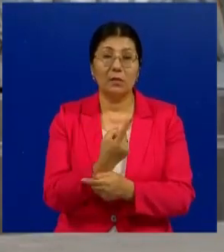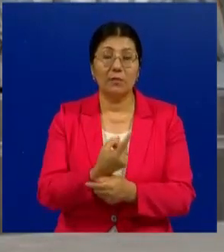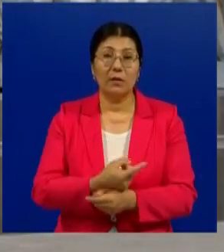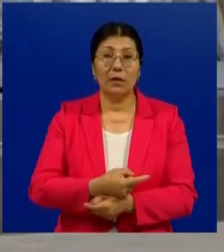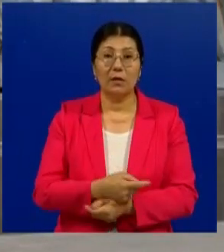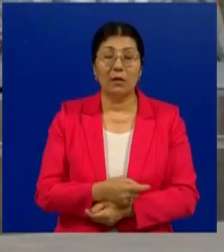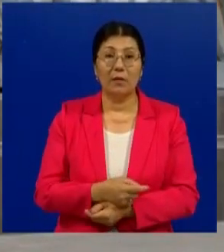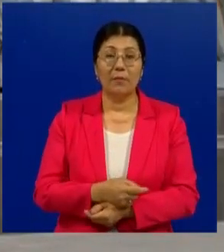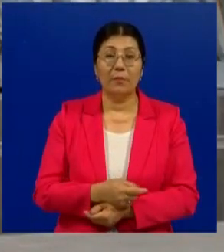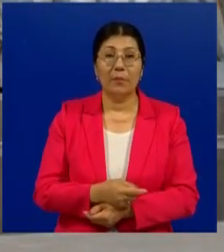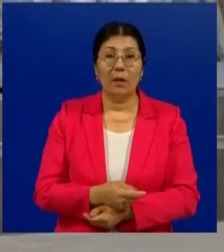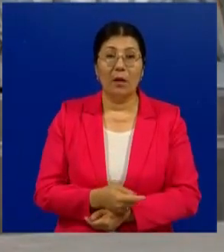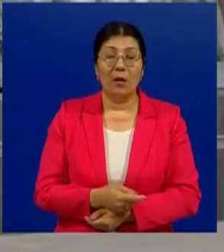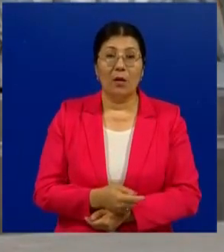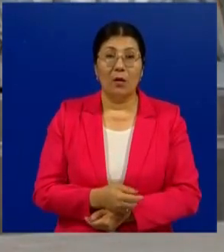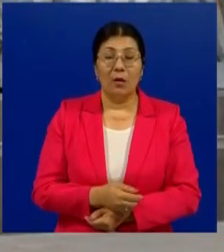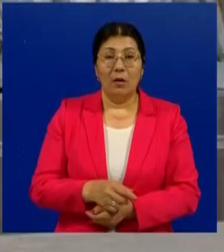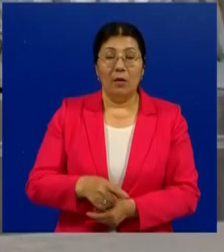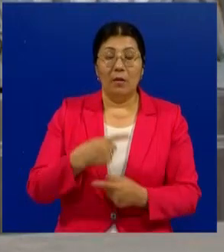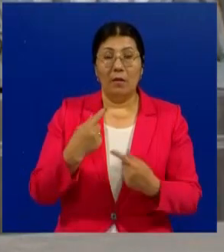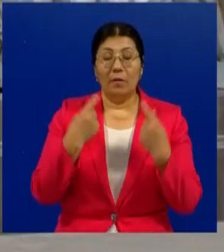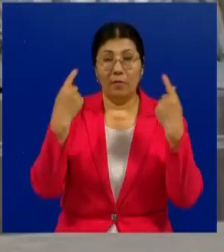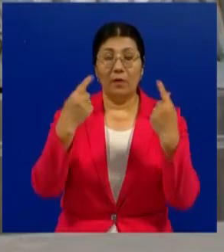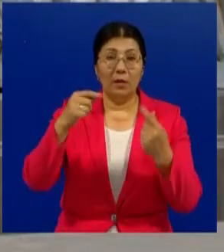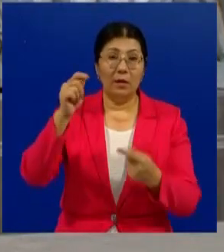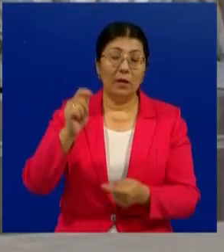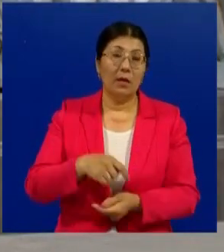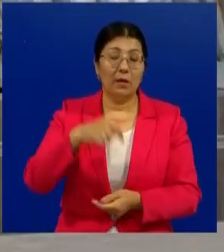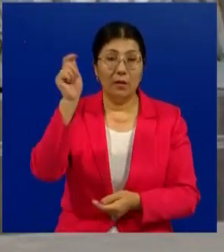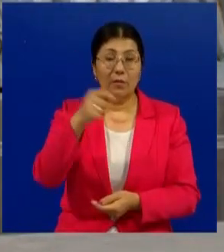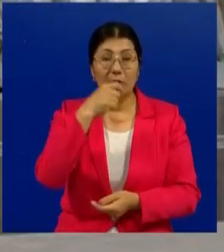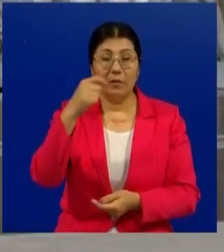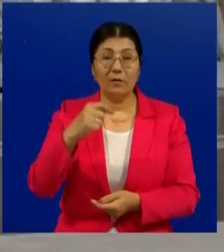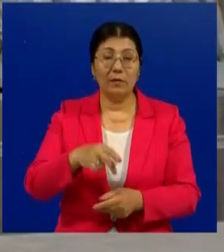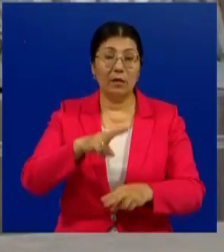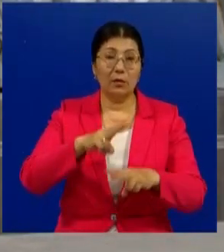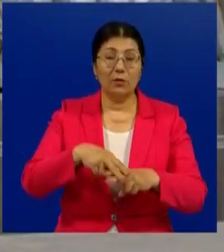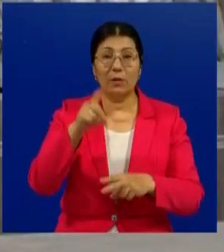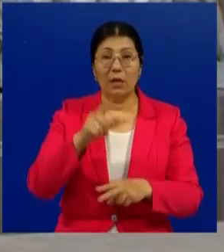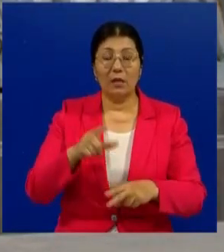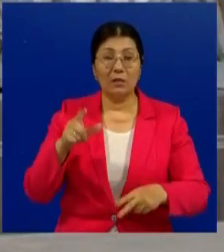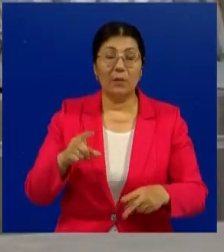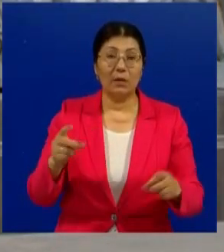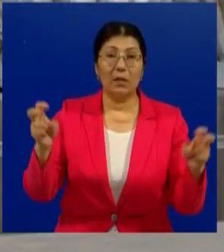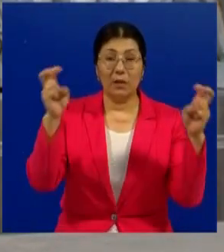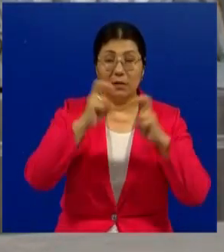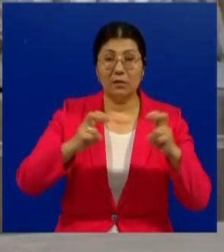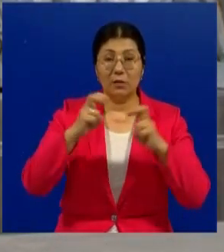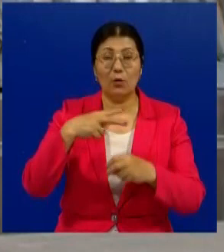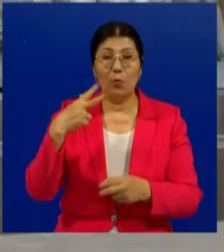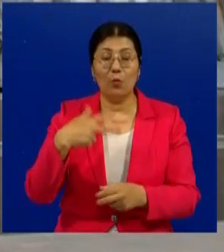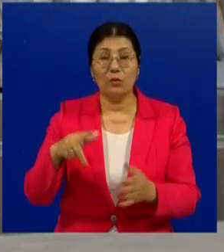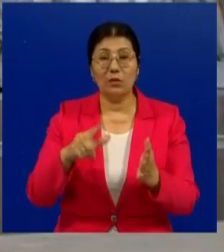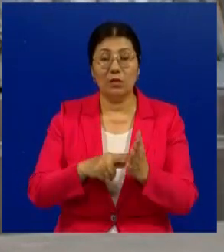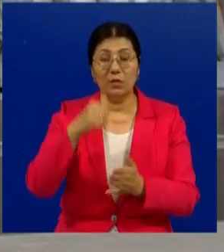соғысының тұтқынға түскен азаматтарды зерттеу. Сонымен қатар 37-ші жылдан бастап 50-ші